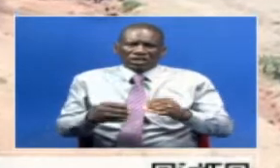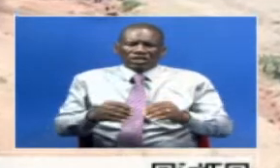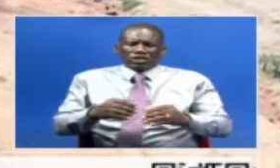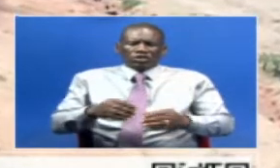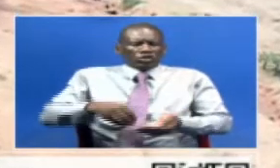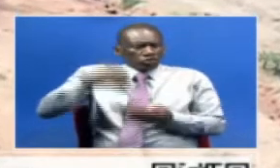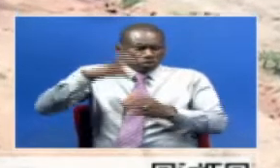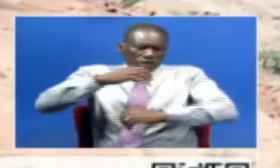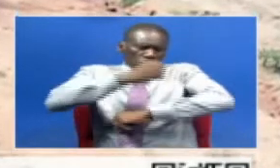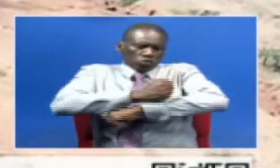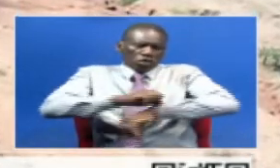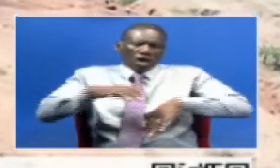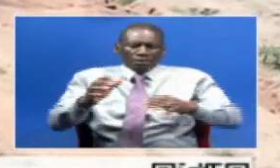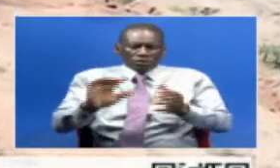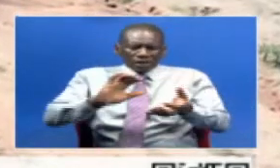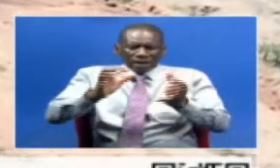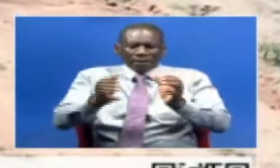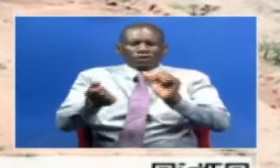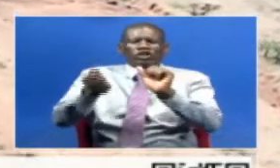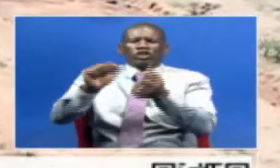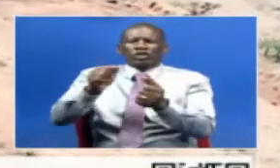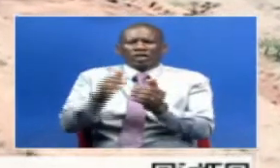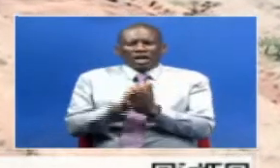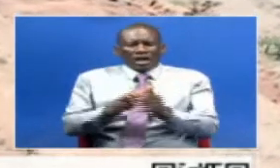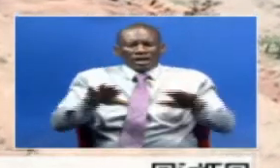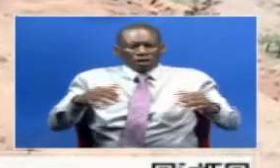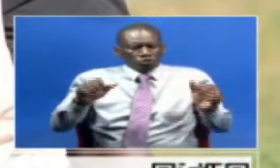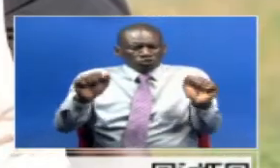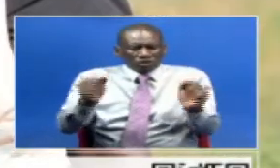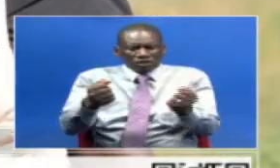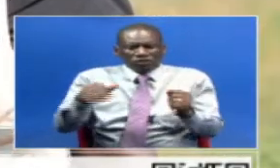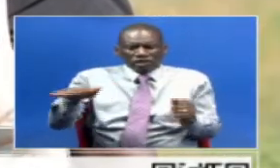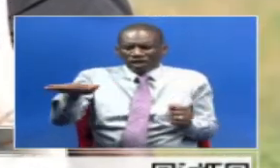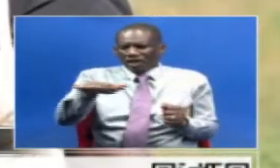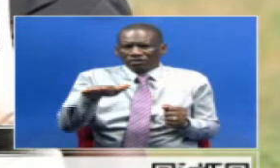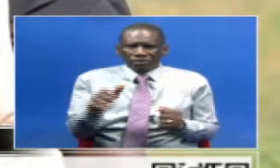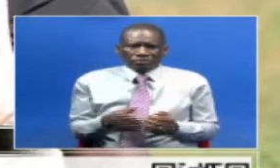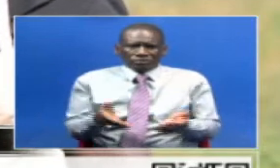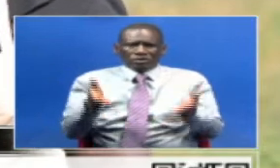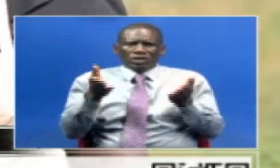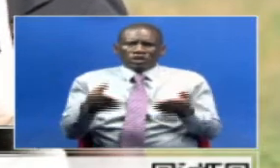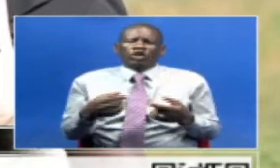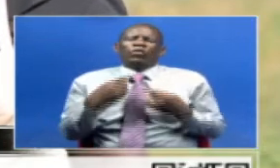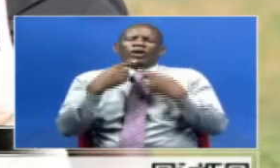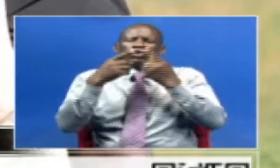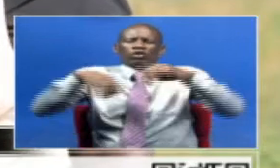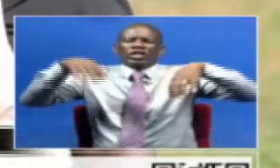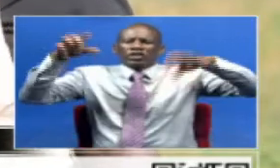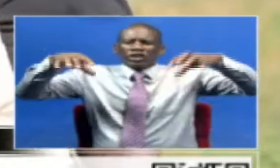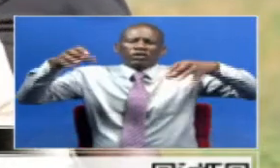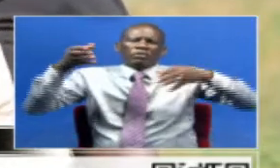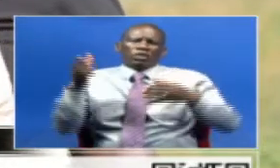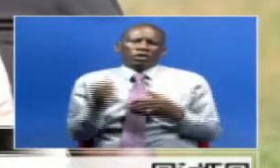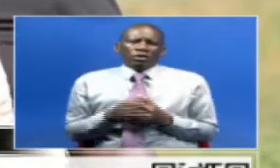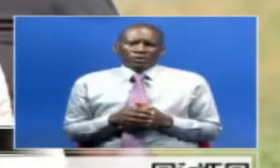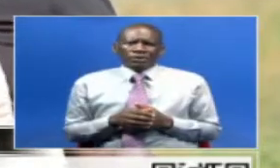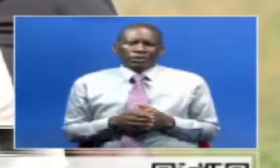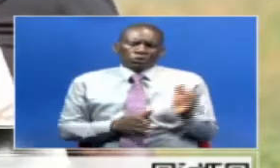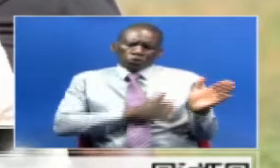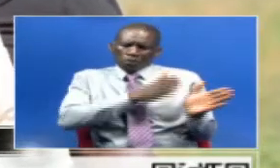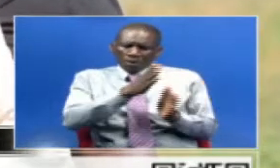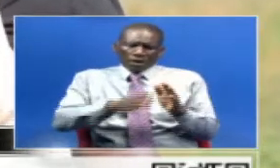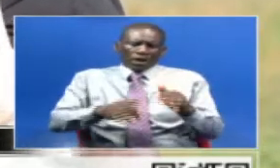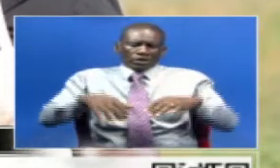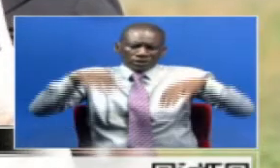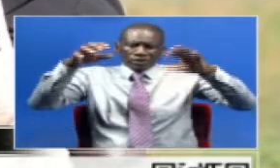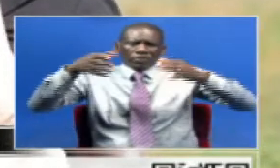kuhusu mabadiliko ya tabianchi na uhifadhi wa mazingira. Kama sasa tunaambiwa mvua inakuja, tuko tunajipanga na mvua,